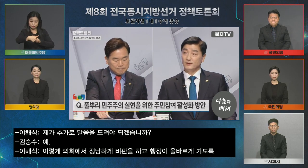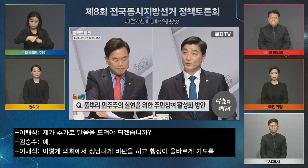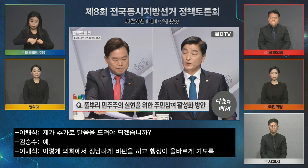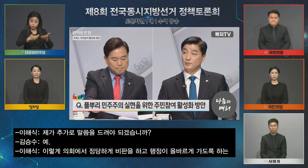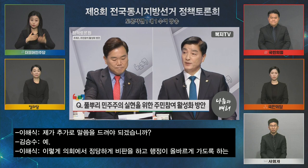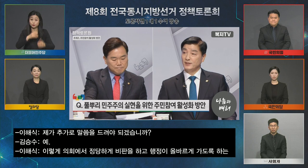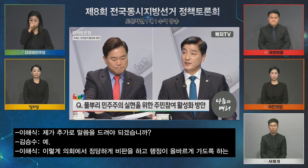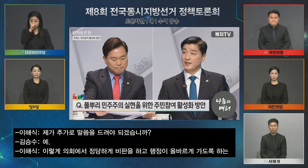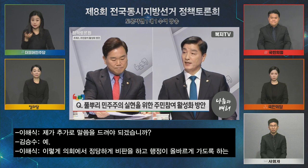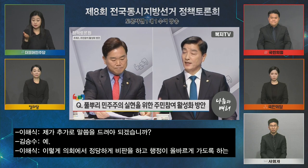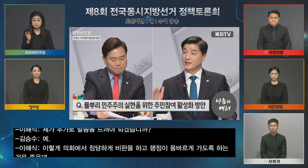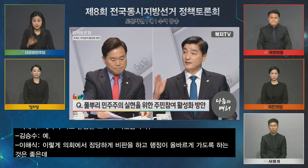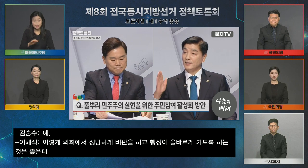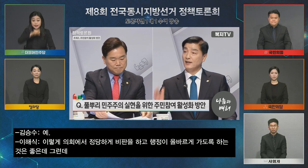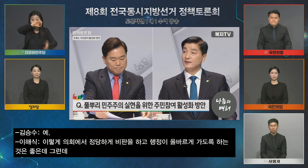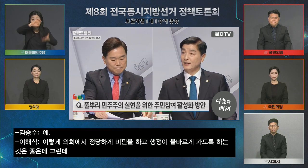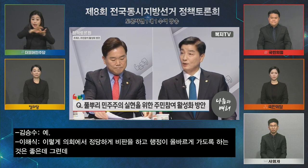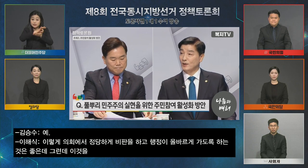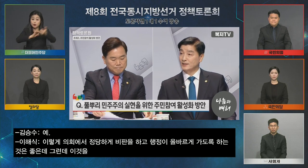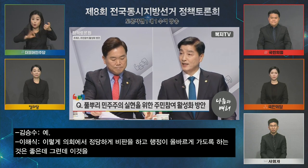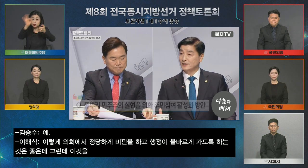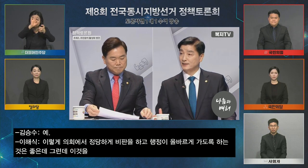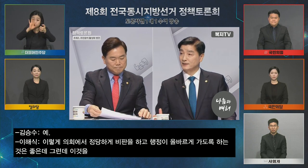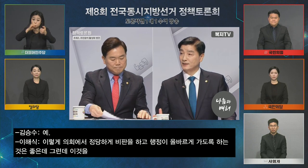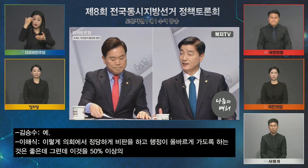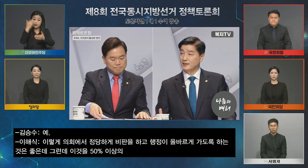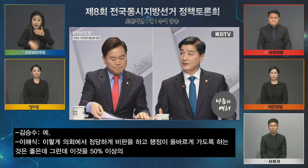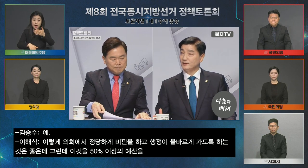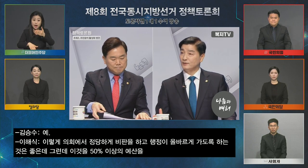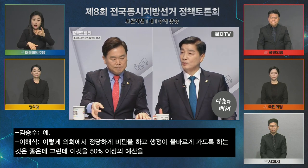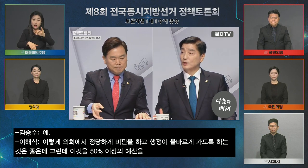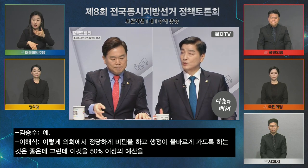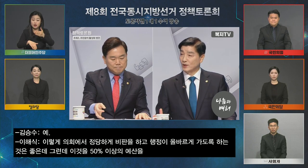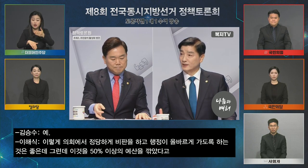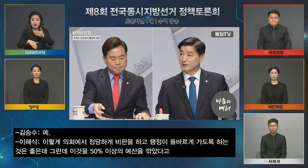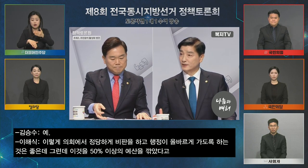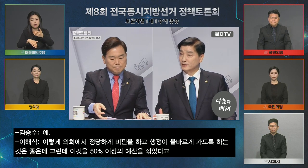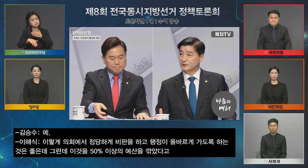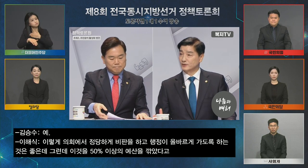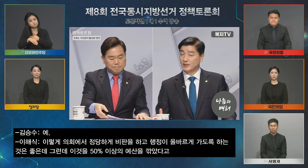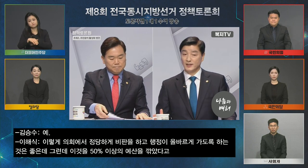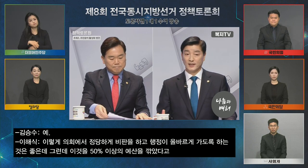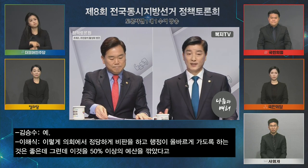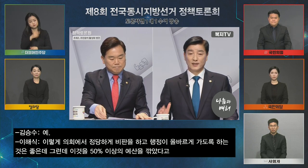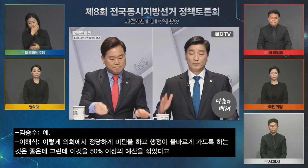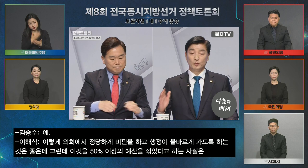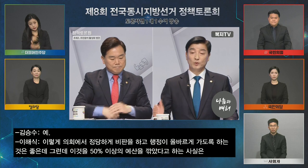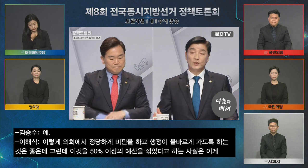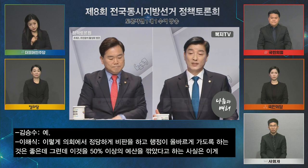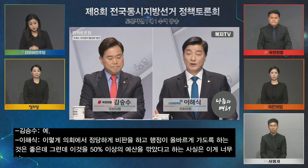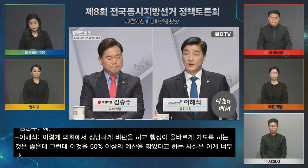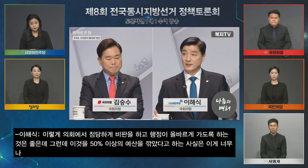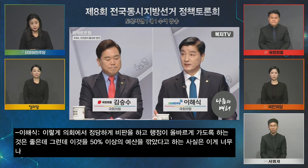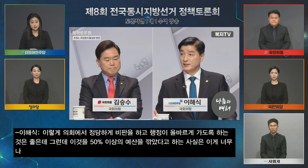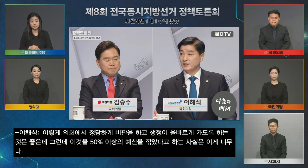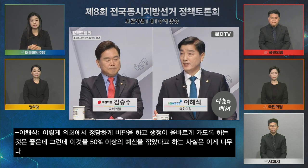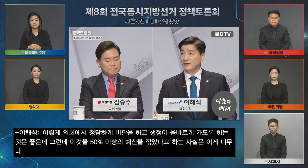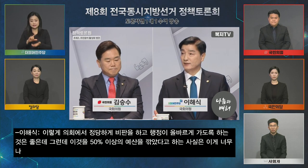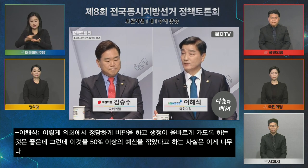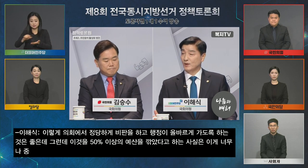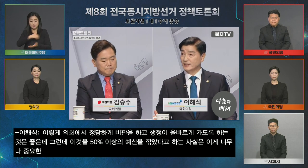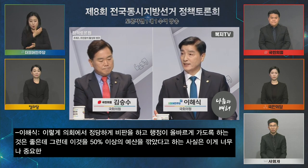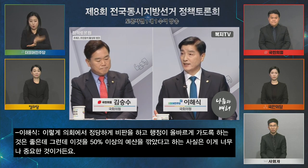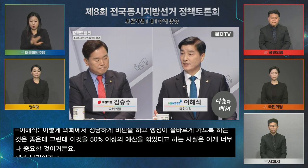이것을 50% 이상의 예산을 깎았다라고 하는 사실은 이건 너무나 중요한 것이거든요. 제가 분권이라고 하는 것이